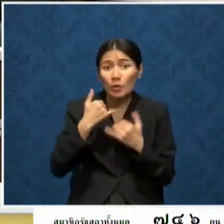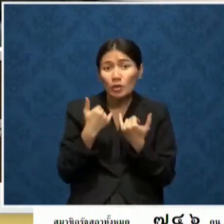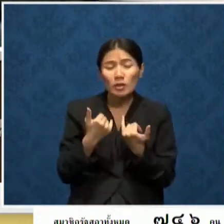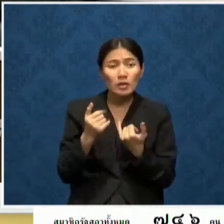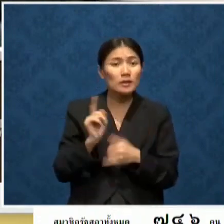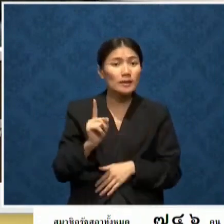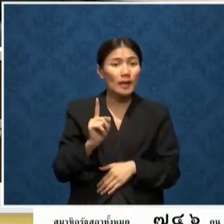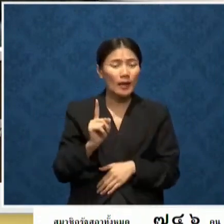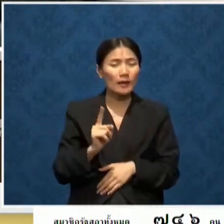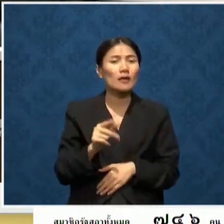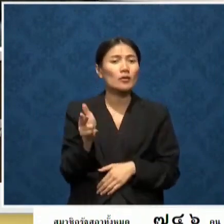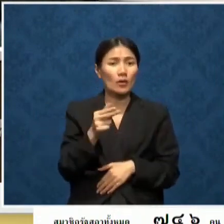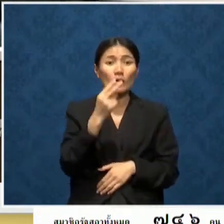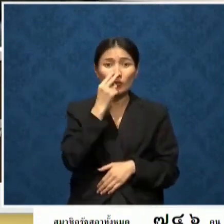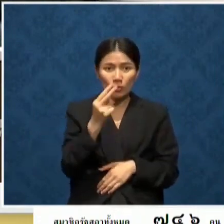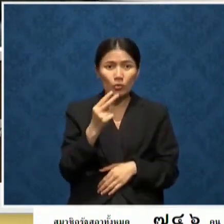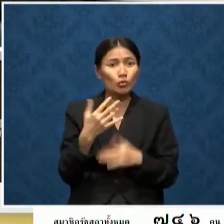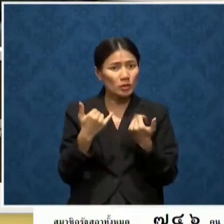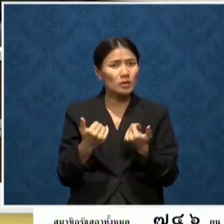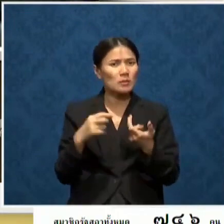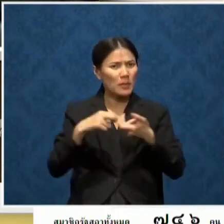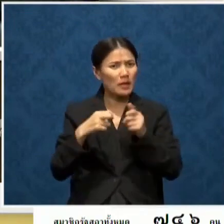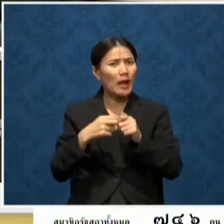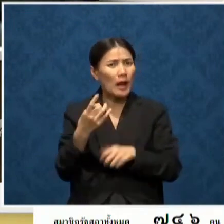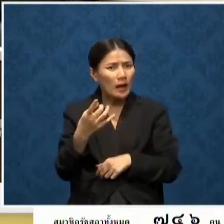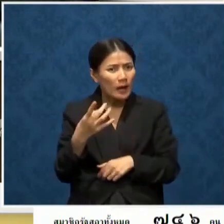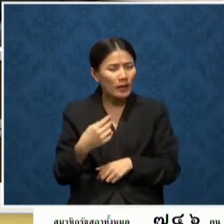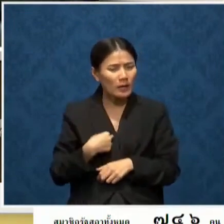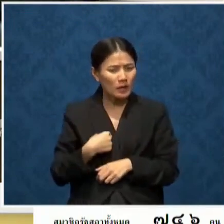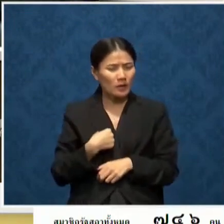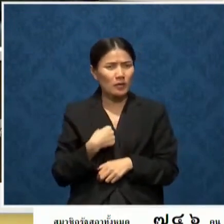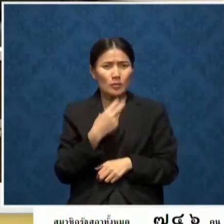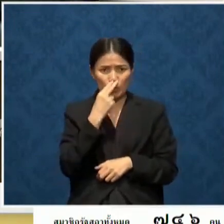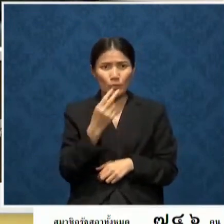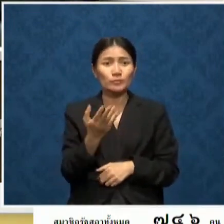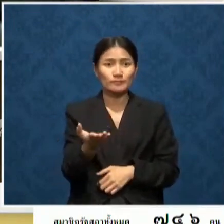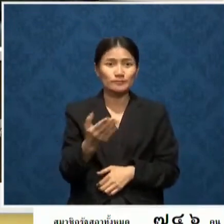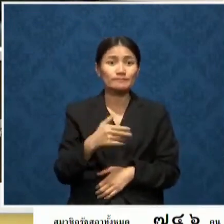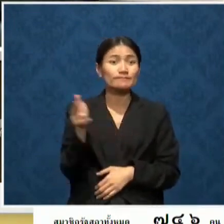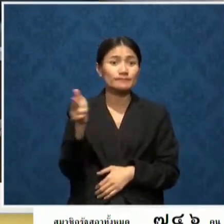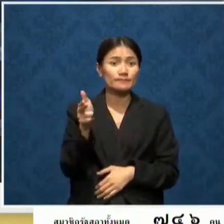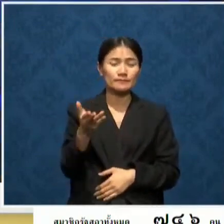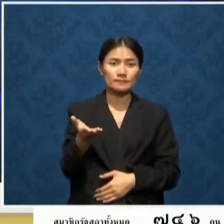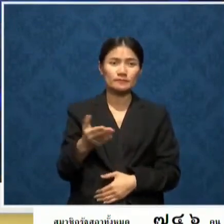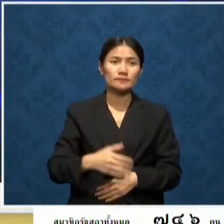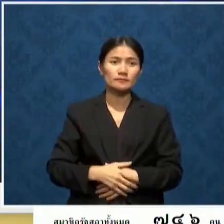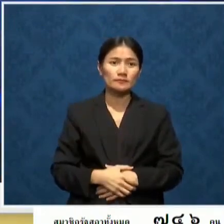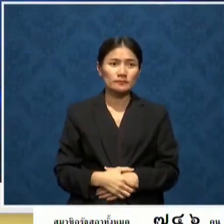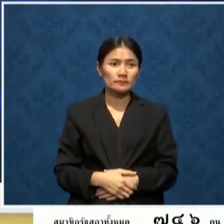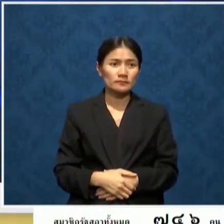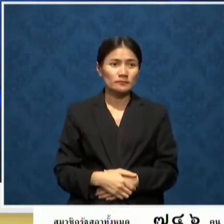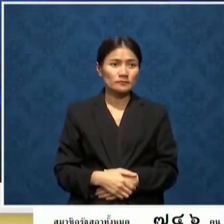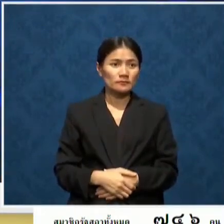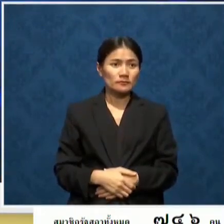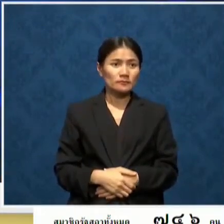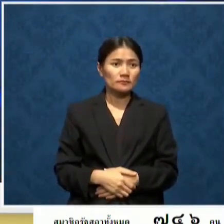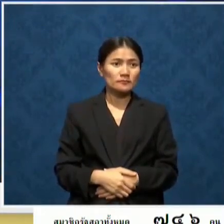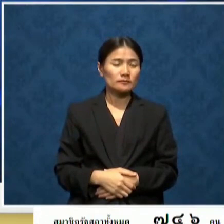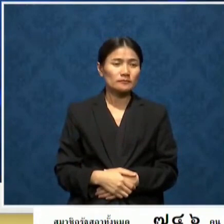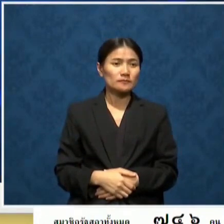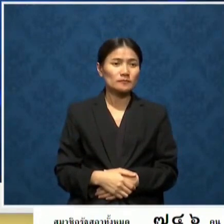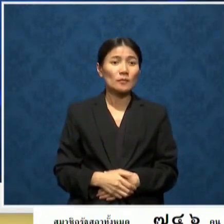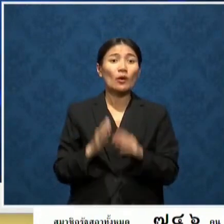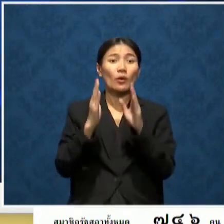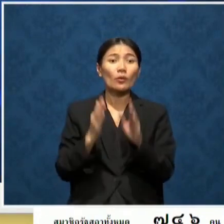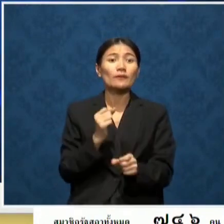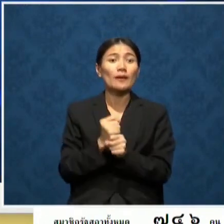้วมัเกิดอะไรขึ้นเรากำลพระเชิญกับอะไรอยู่เด๋ย ขเจ้านะที่เปิดคิดนะครับกระลรทุคนก